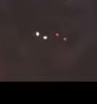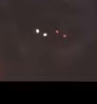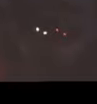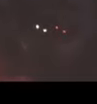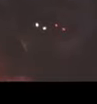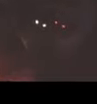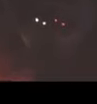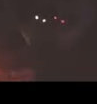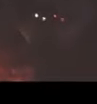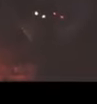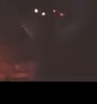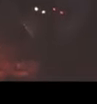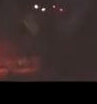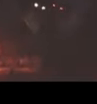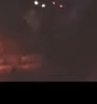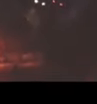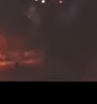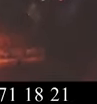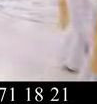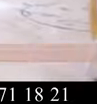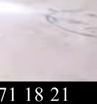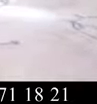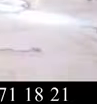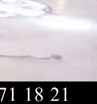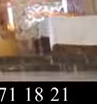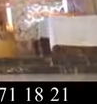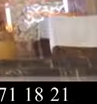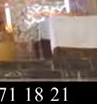Валюта бағамының демеушісі Арбат кешені.